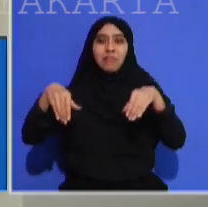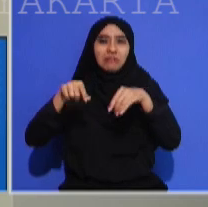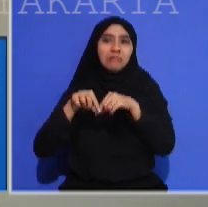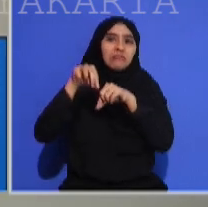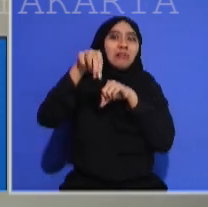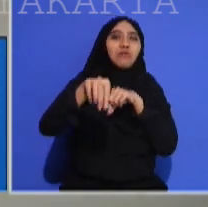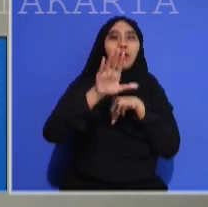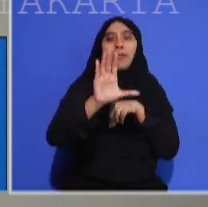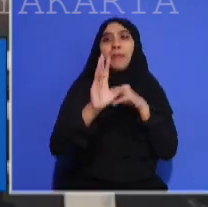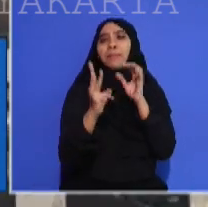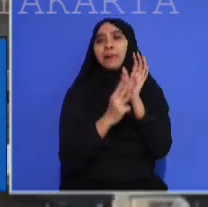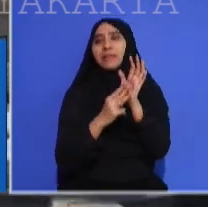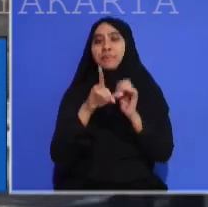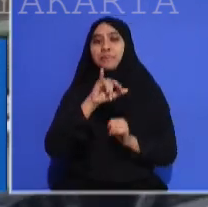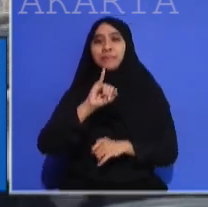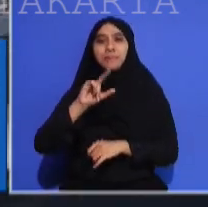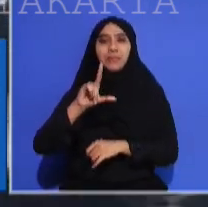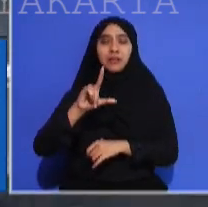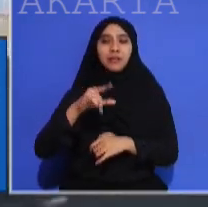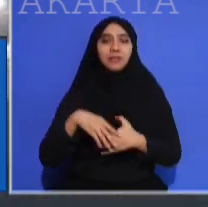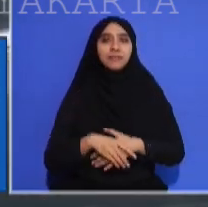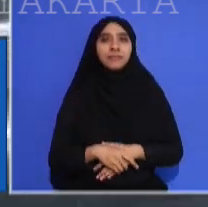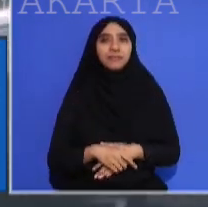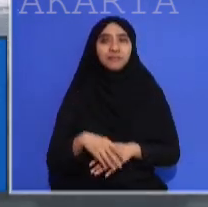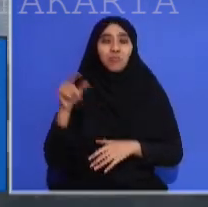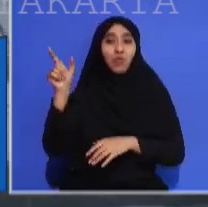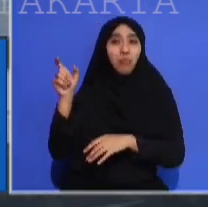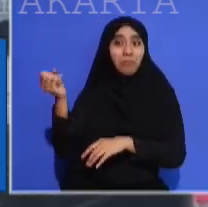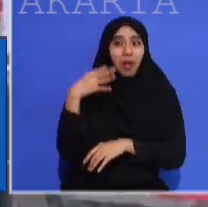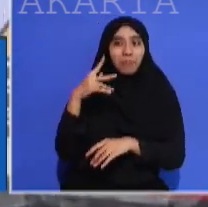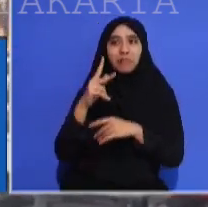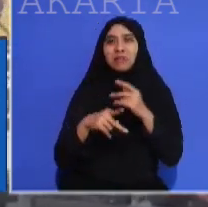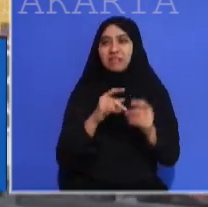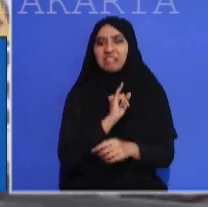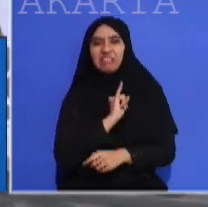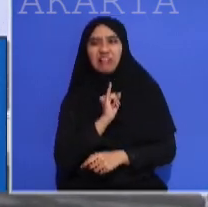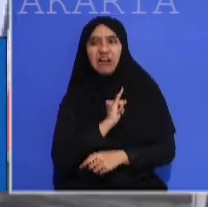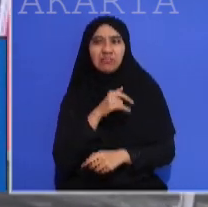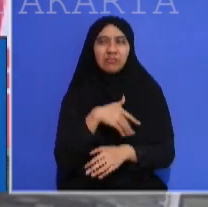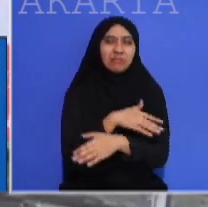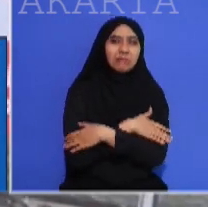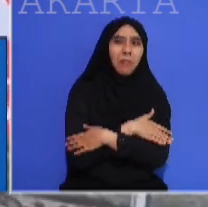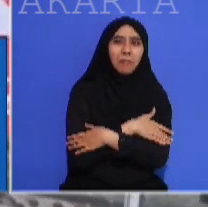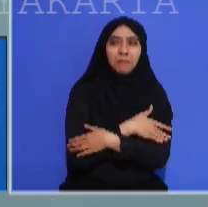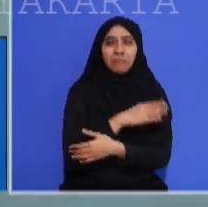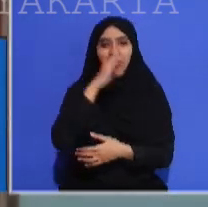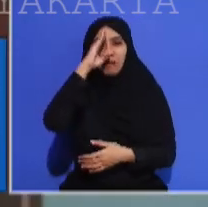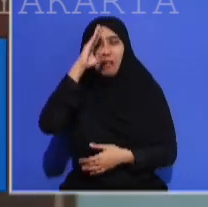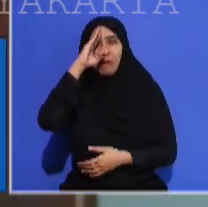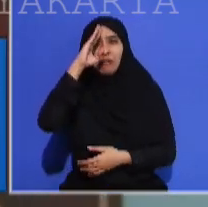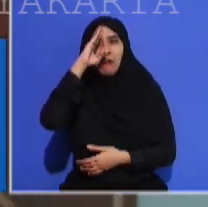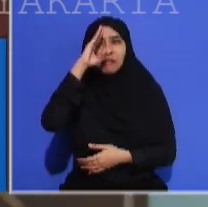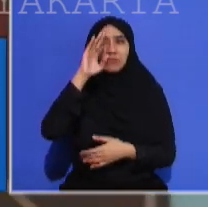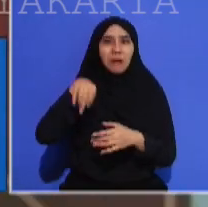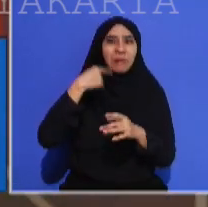darantaionordinator wilah Pantai Baron Mar mengatakan bahwa identitas jenazah berjenis kelamin laki-laki itu hingga saat